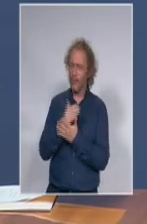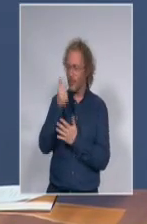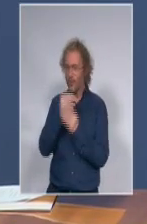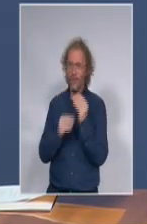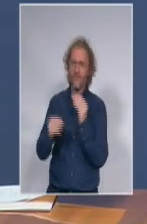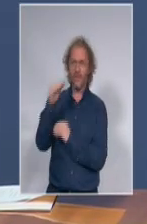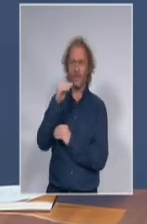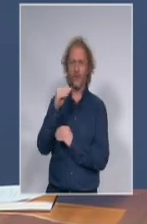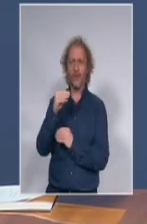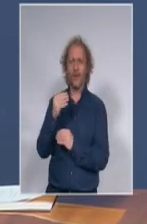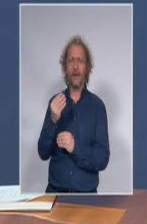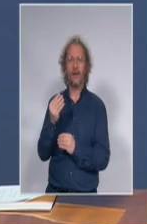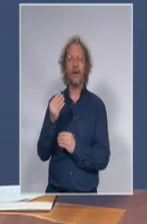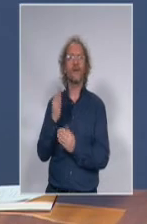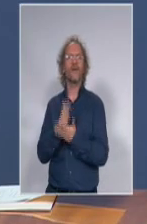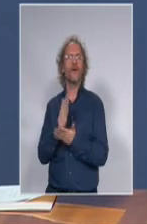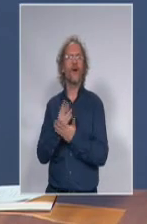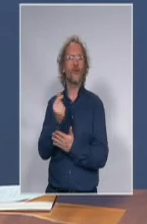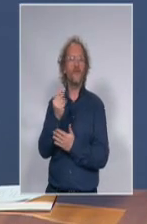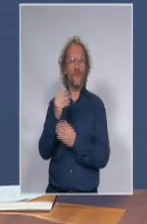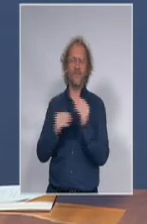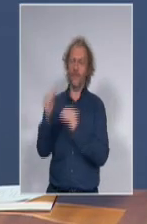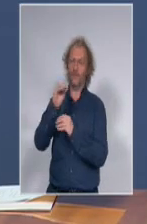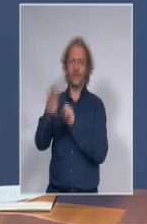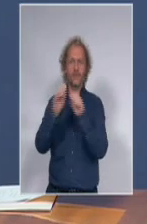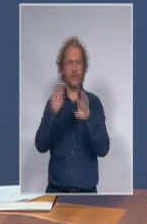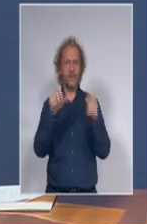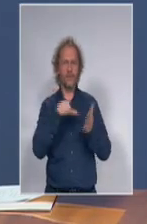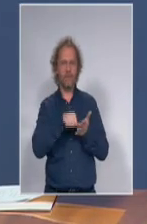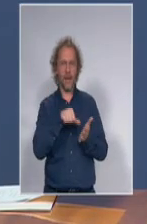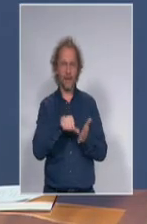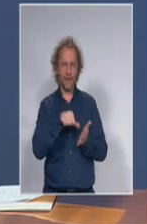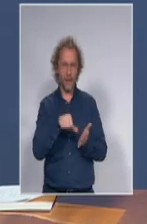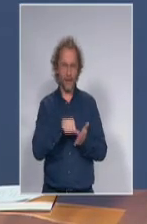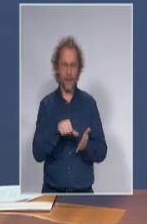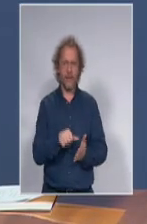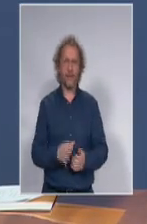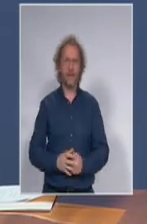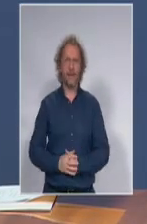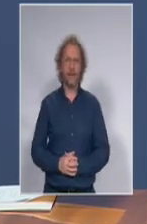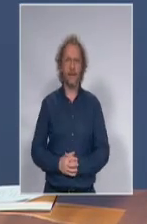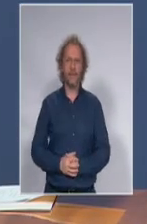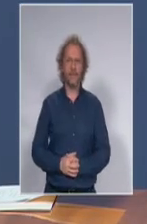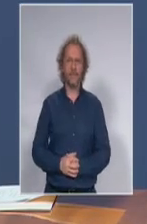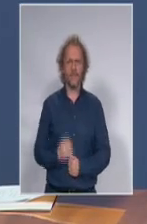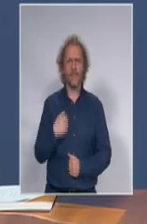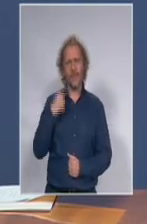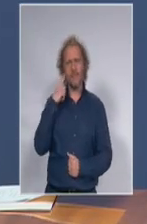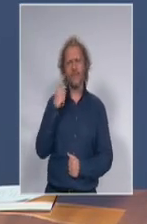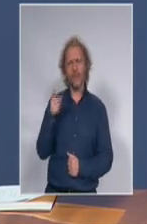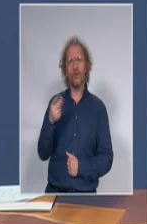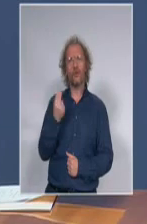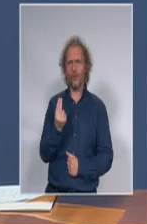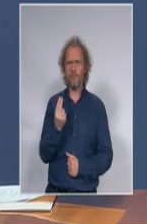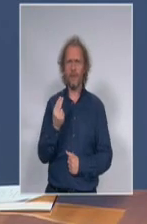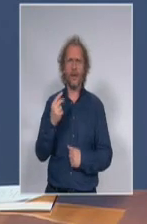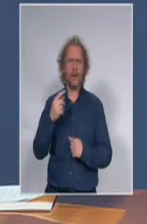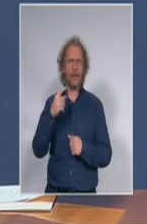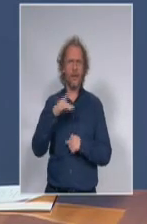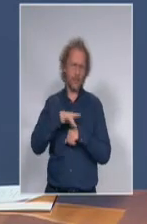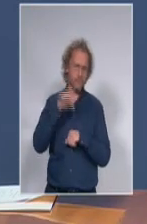Srbiji na takozvane swap aukcije. To je stvarno, mislim, Siniša, veoma dobra ideja.